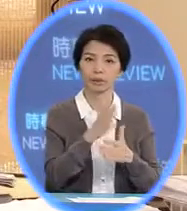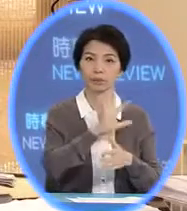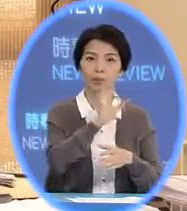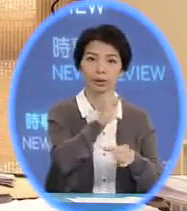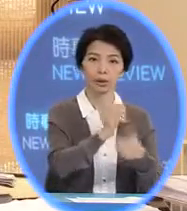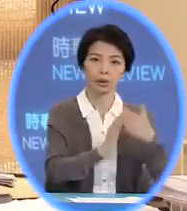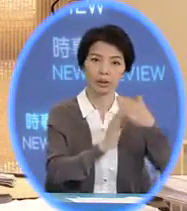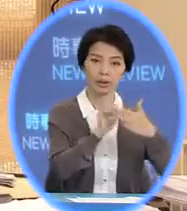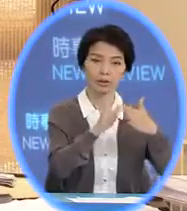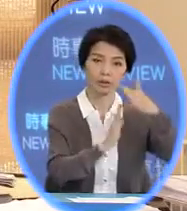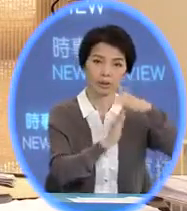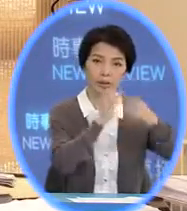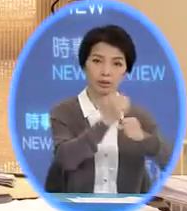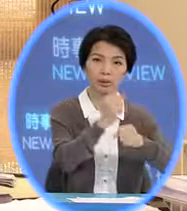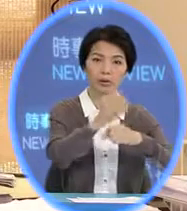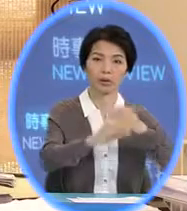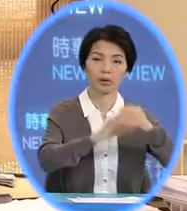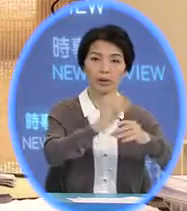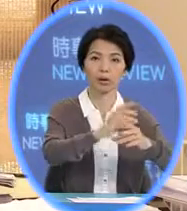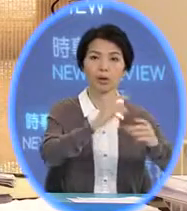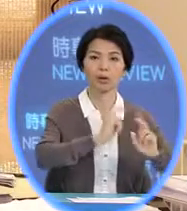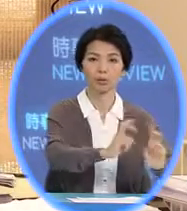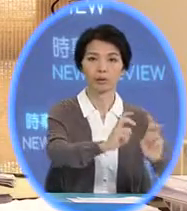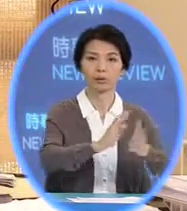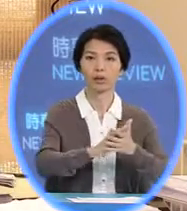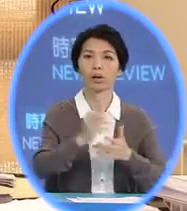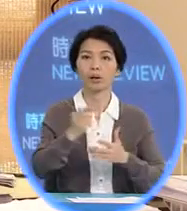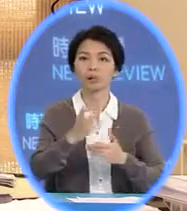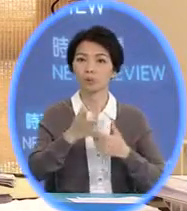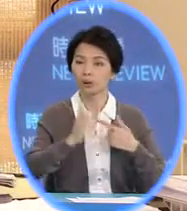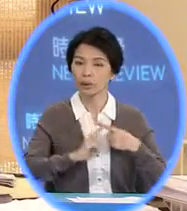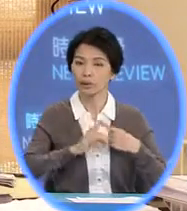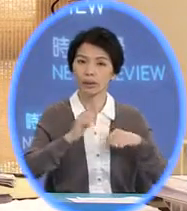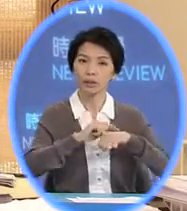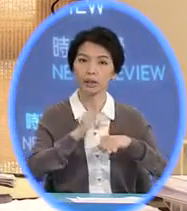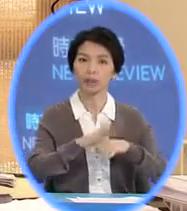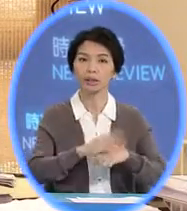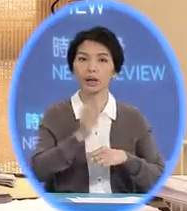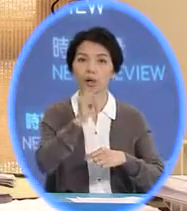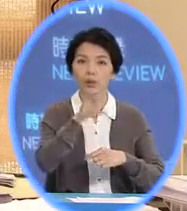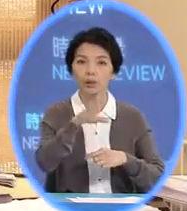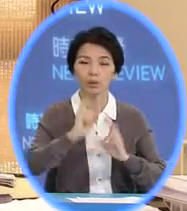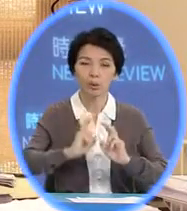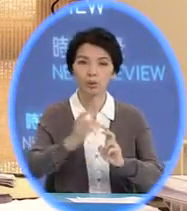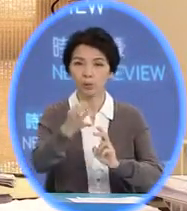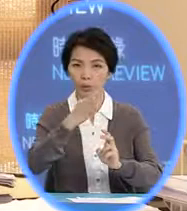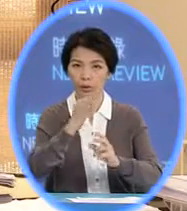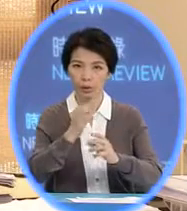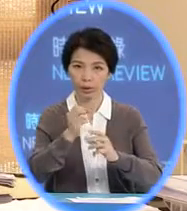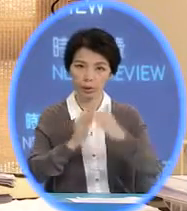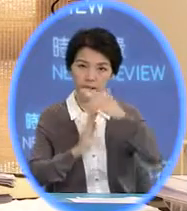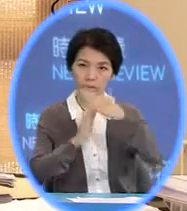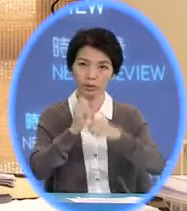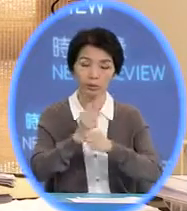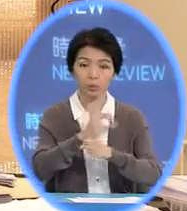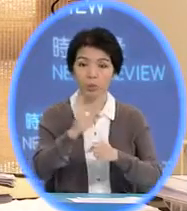如果它是到了一個警告的階段的時候，他就已經是需要舉